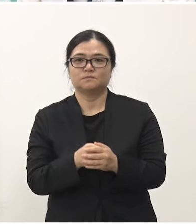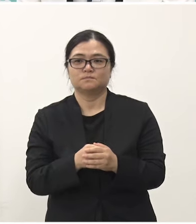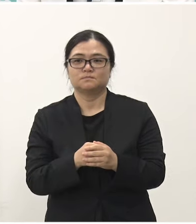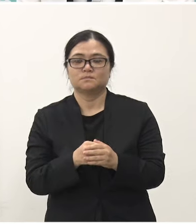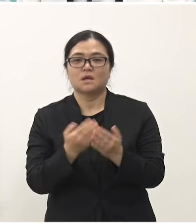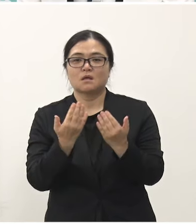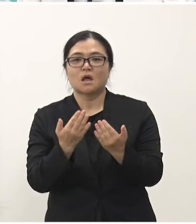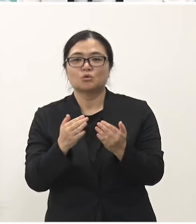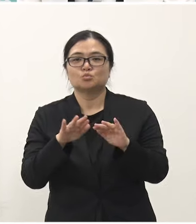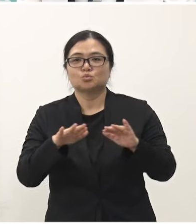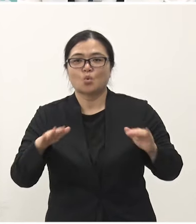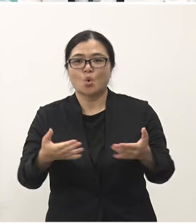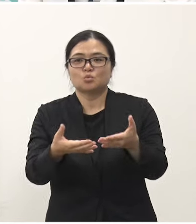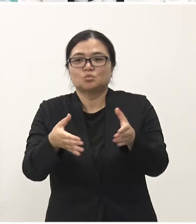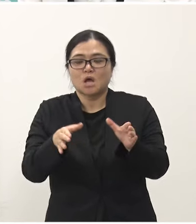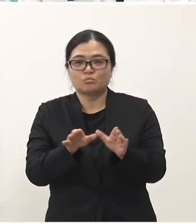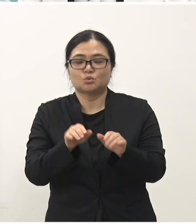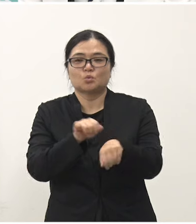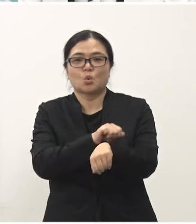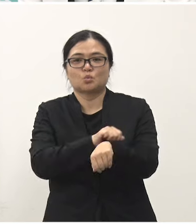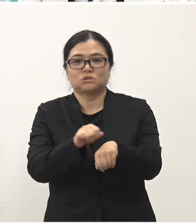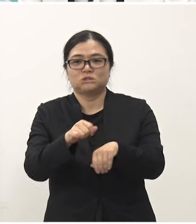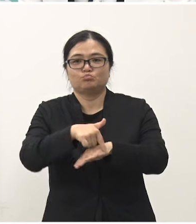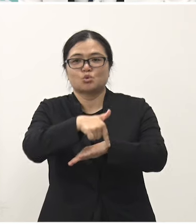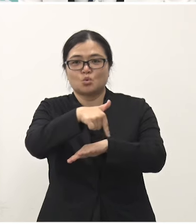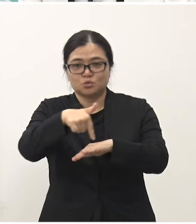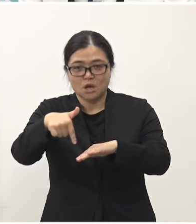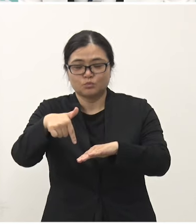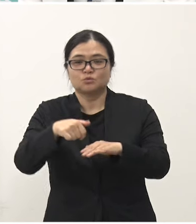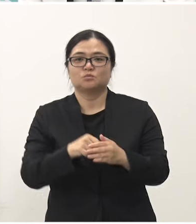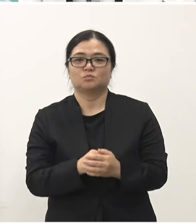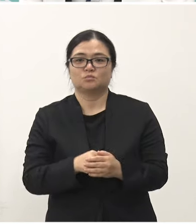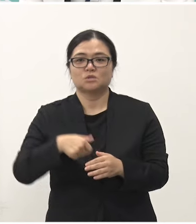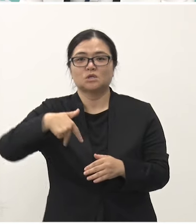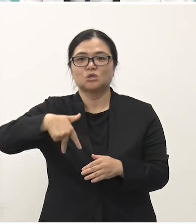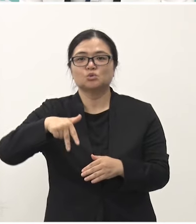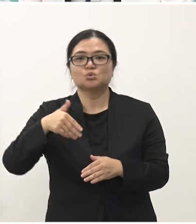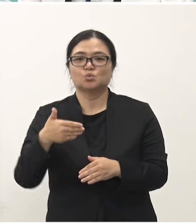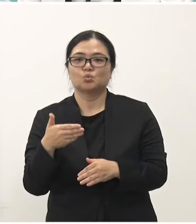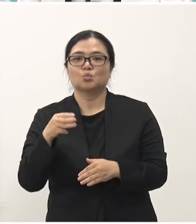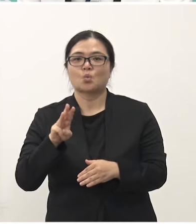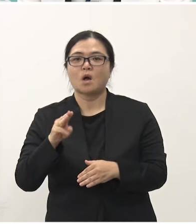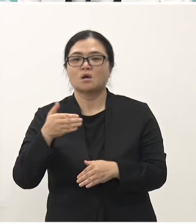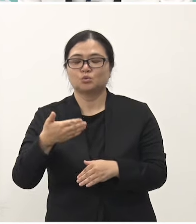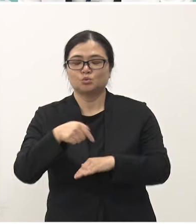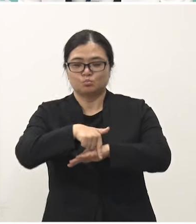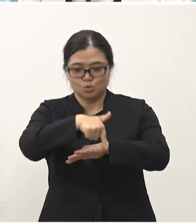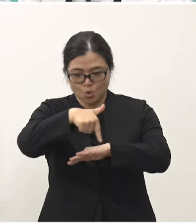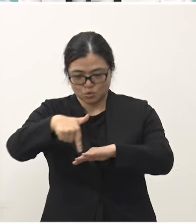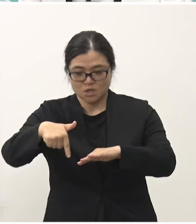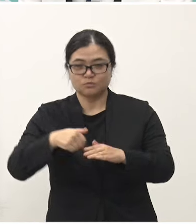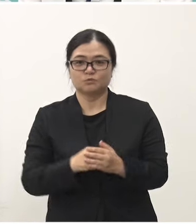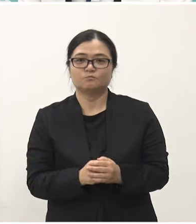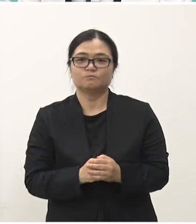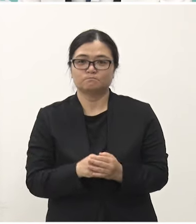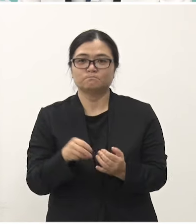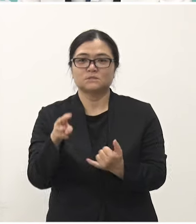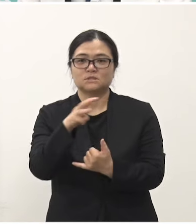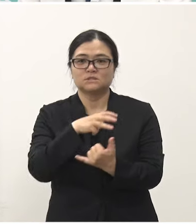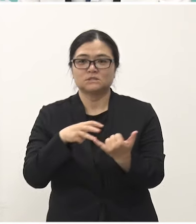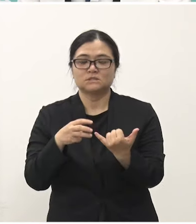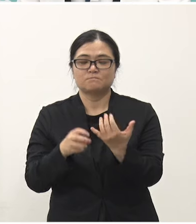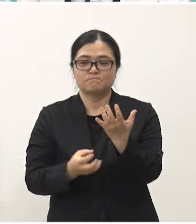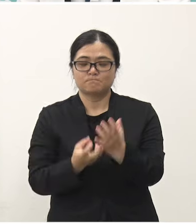プログラムの実施港区スワプログラムの実施港区震災復興基金の活用事業の